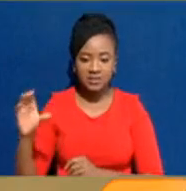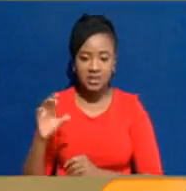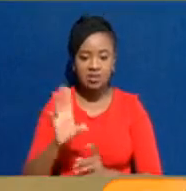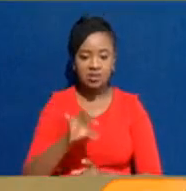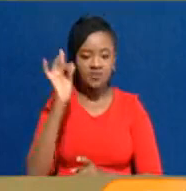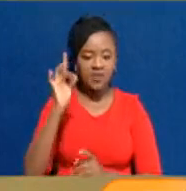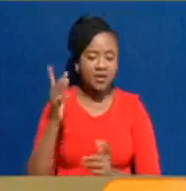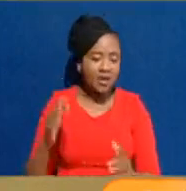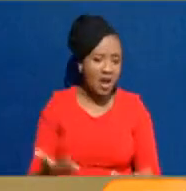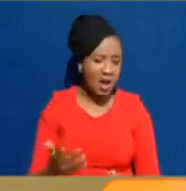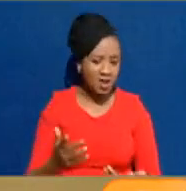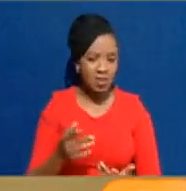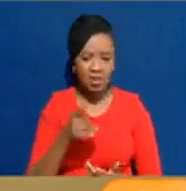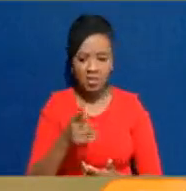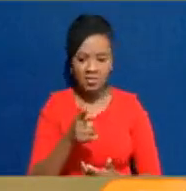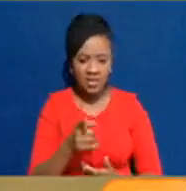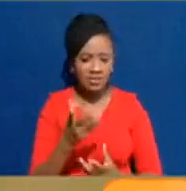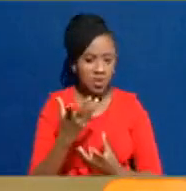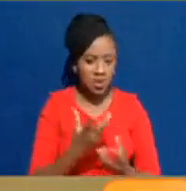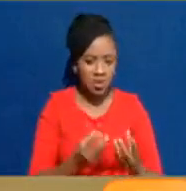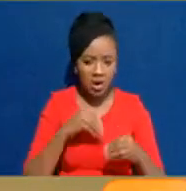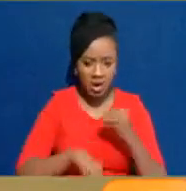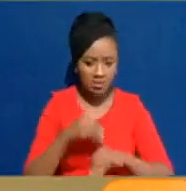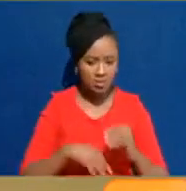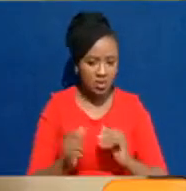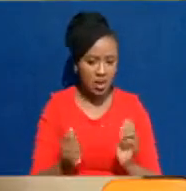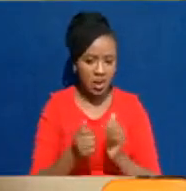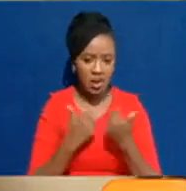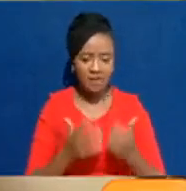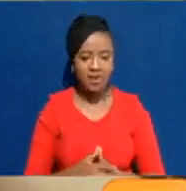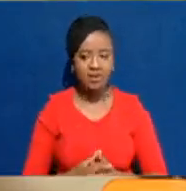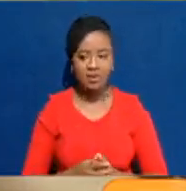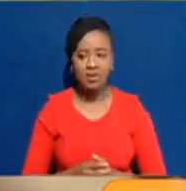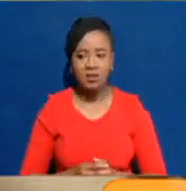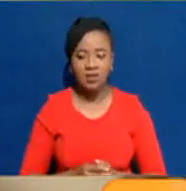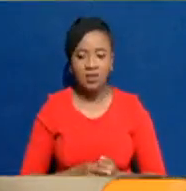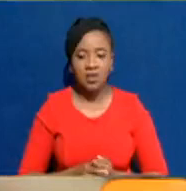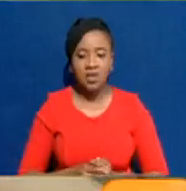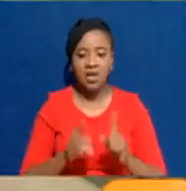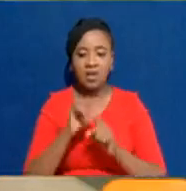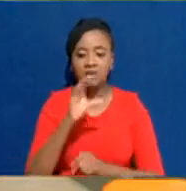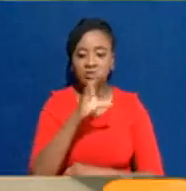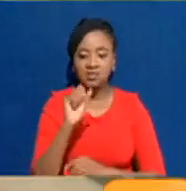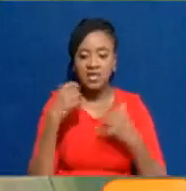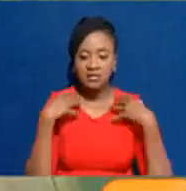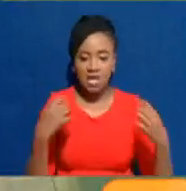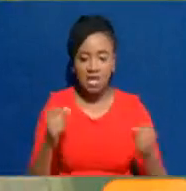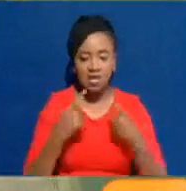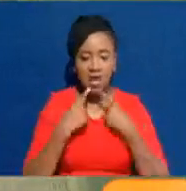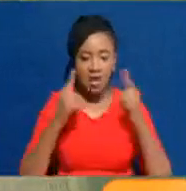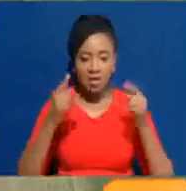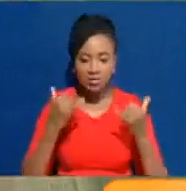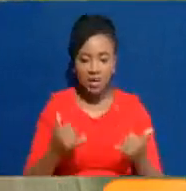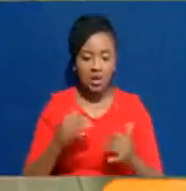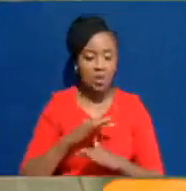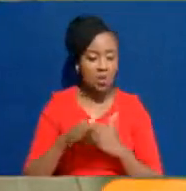kubaini ni jinsi gani ubadhirifu huo ulivyotekelezwa. Wizara ya Afya ikitangaza kuwa kuanzia sasa malipo